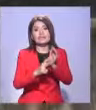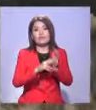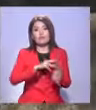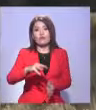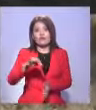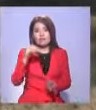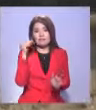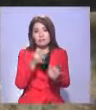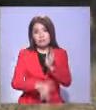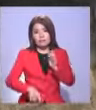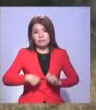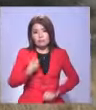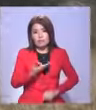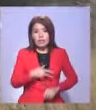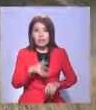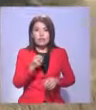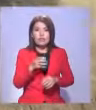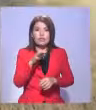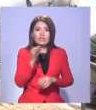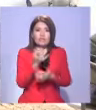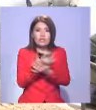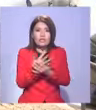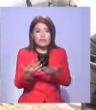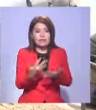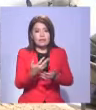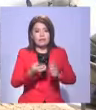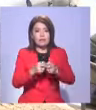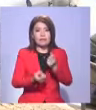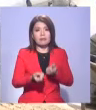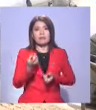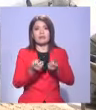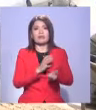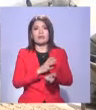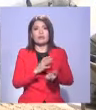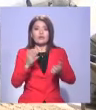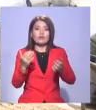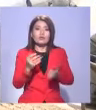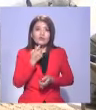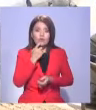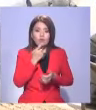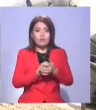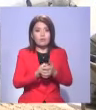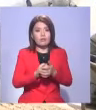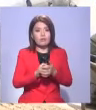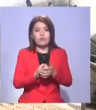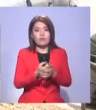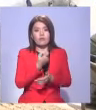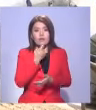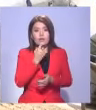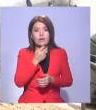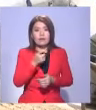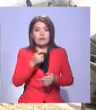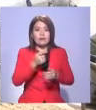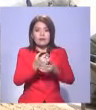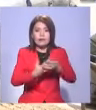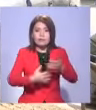келген. Одан қалды жаздай шегіртке шабылдап есті шығарған. А теперь вот дожди. Нам очень трудно выживать. Енді міне жаңбыр. Бізге өте